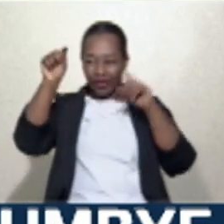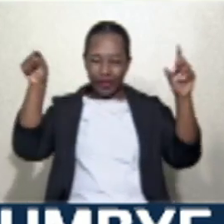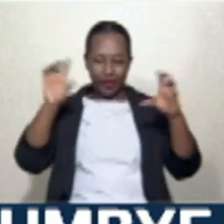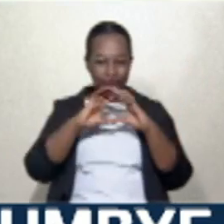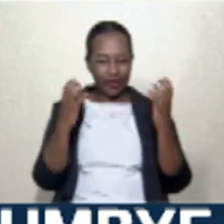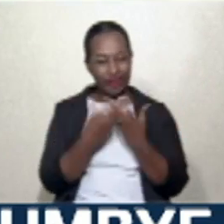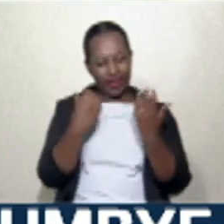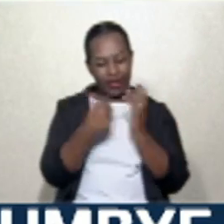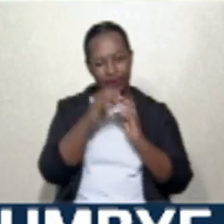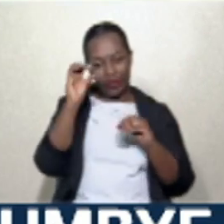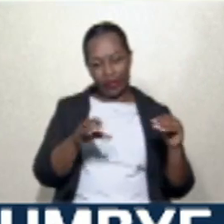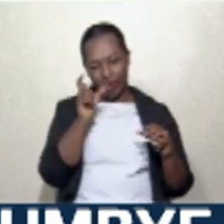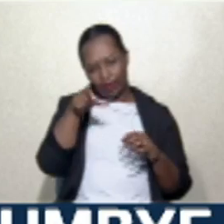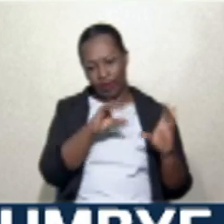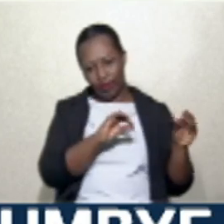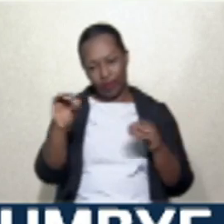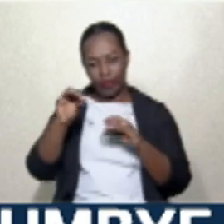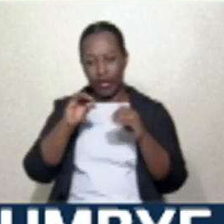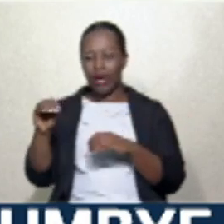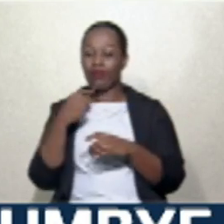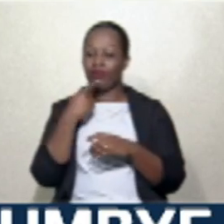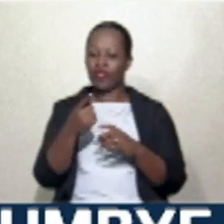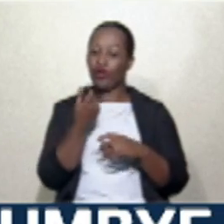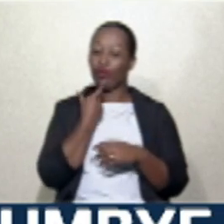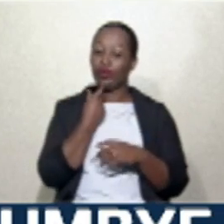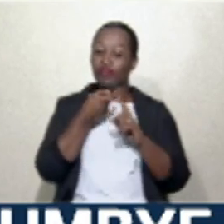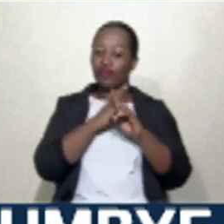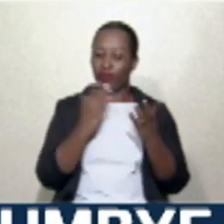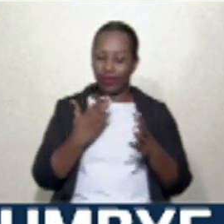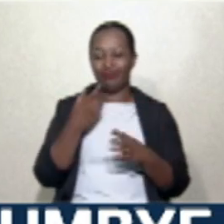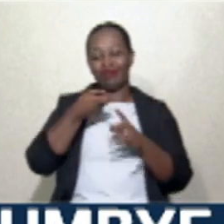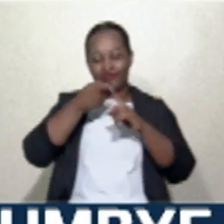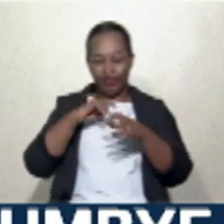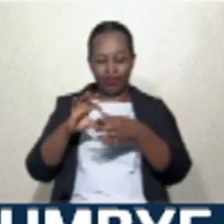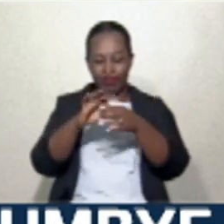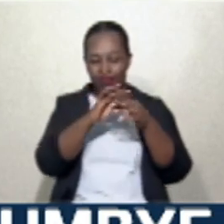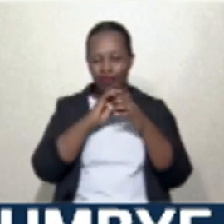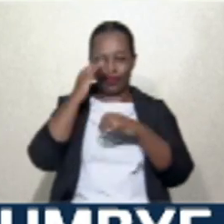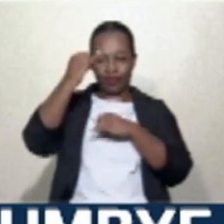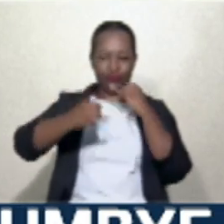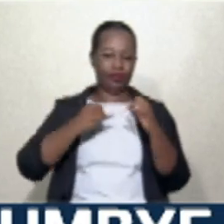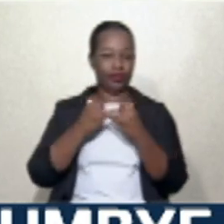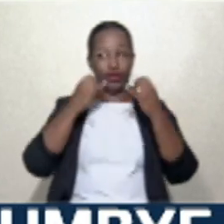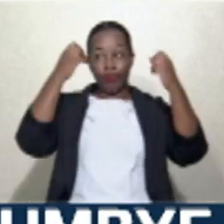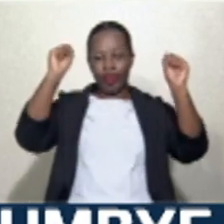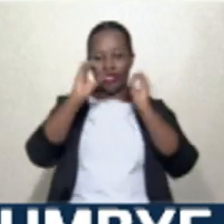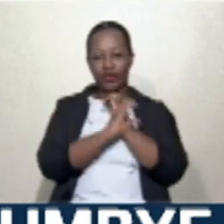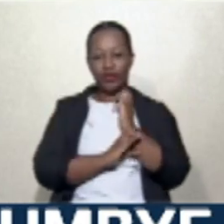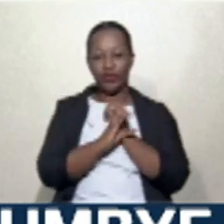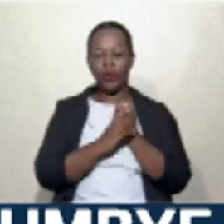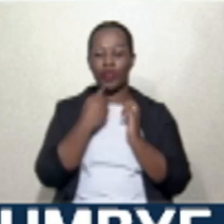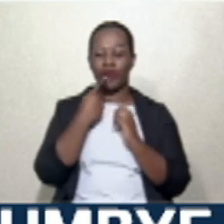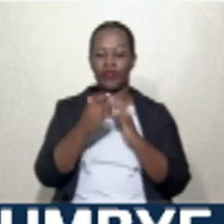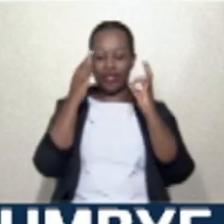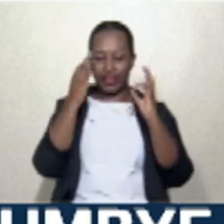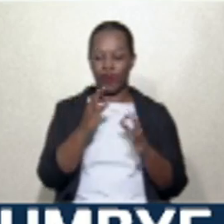cy'abimukira n'ibindi byose yashimangiye ko umuti wabyo nta handi wava uretse mu bufatanye mpuzamahanga. Umukuru w'igihugu kandi yagarutse ku cyo Afurika irimo gukora mu rwego